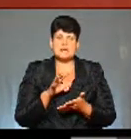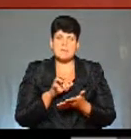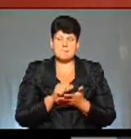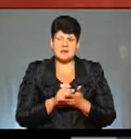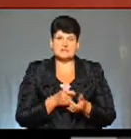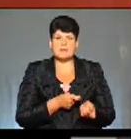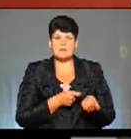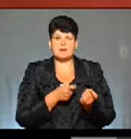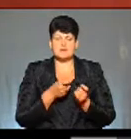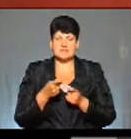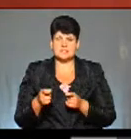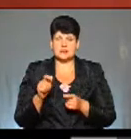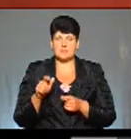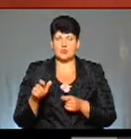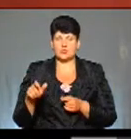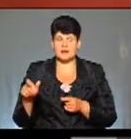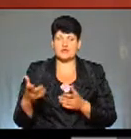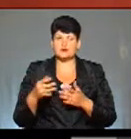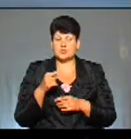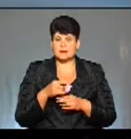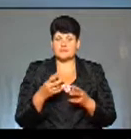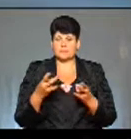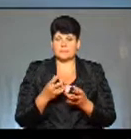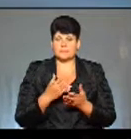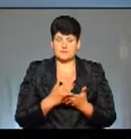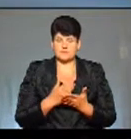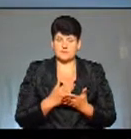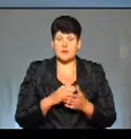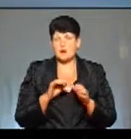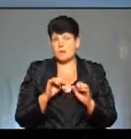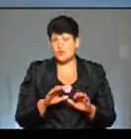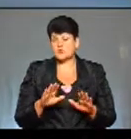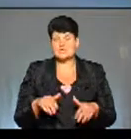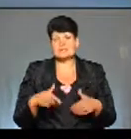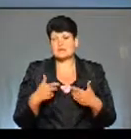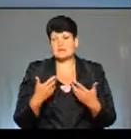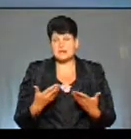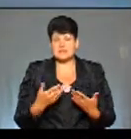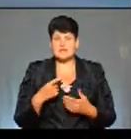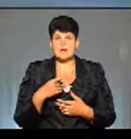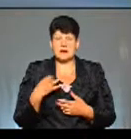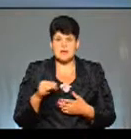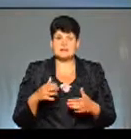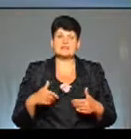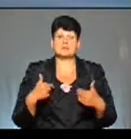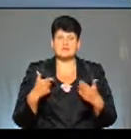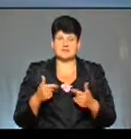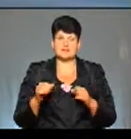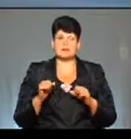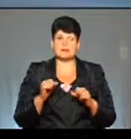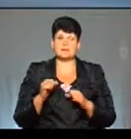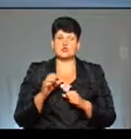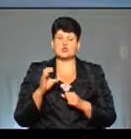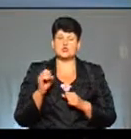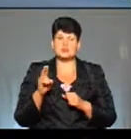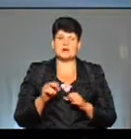перевезенням, доставкою людей, якщо їм необхідно. Тобто можна звертатися, хай звертаються в департамент